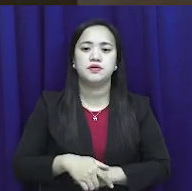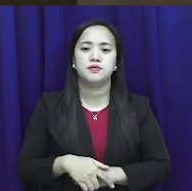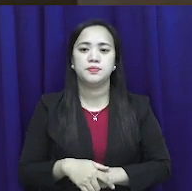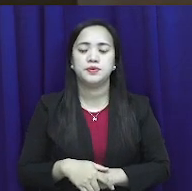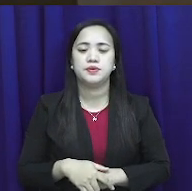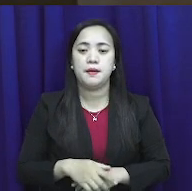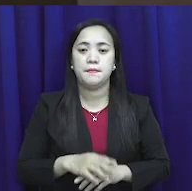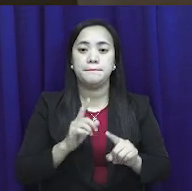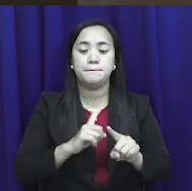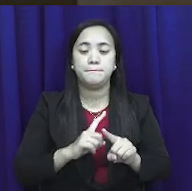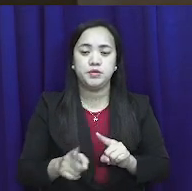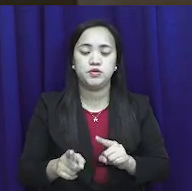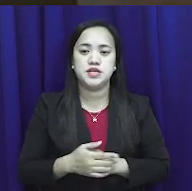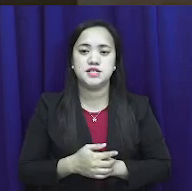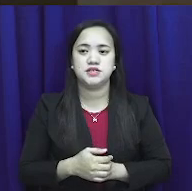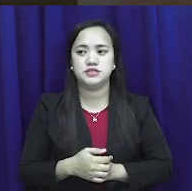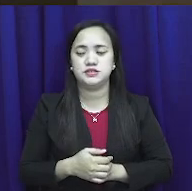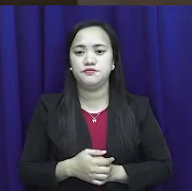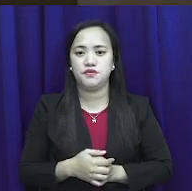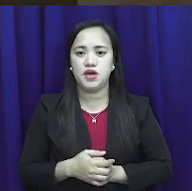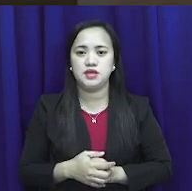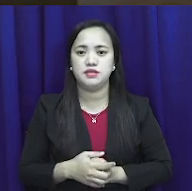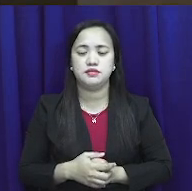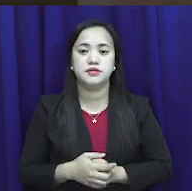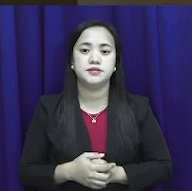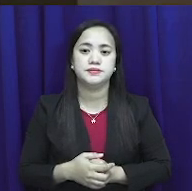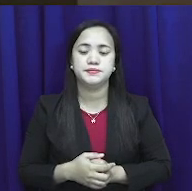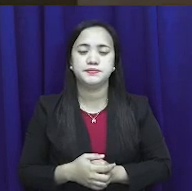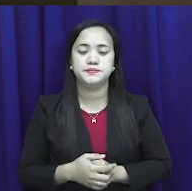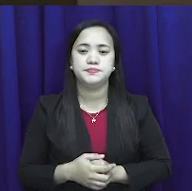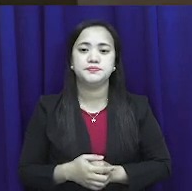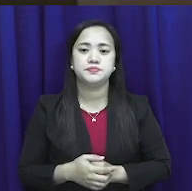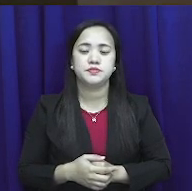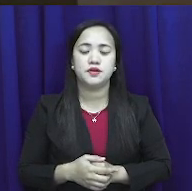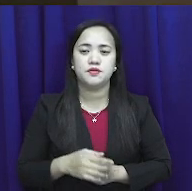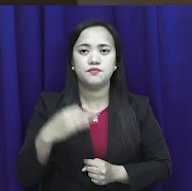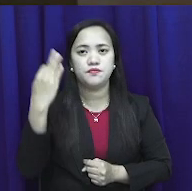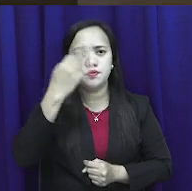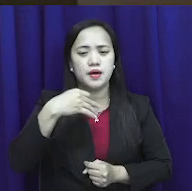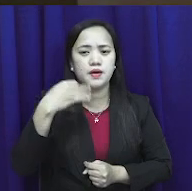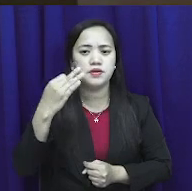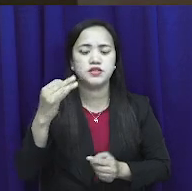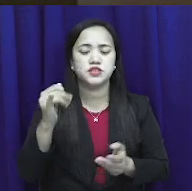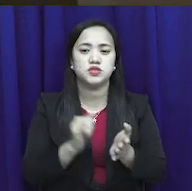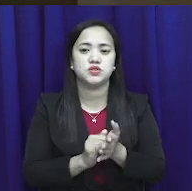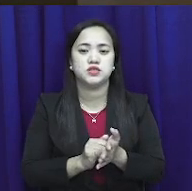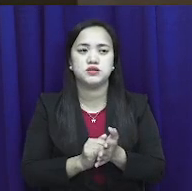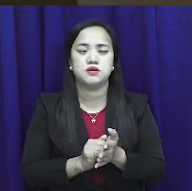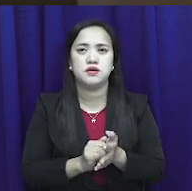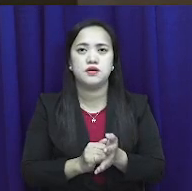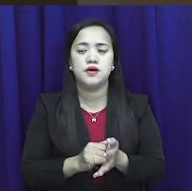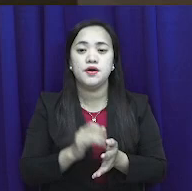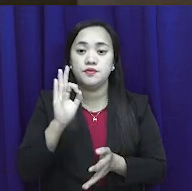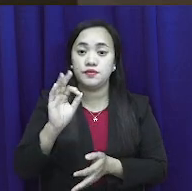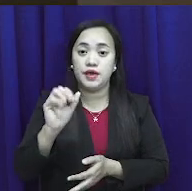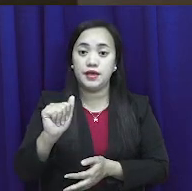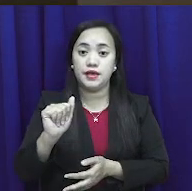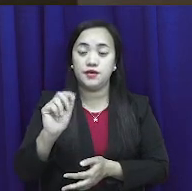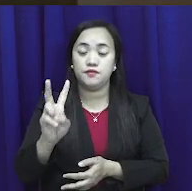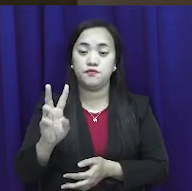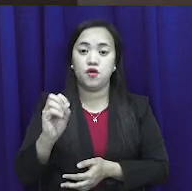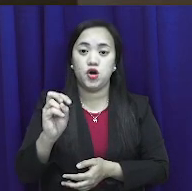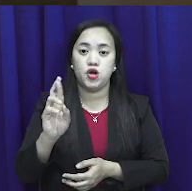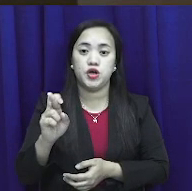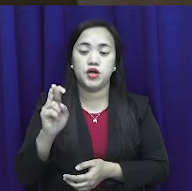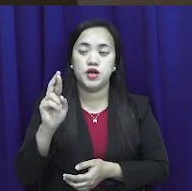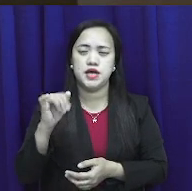deceitful and beauty is vain maliw n yan but a woman that fear it the Lord She shall be praised so